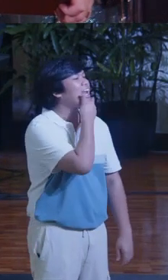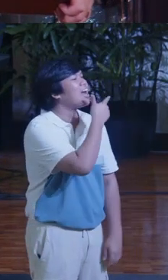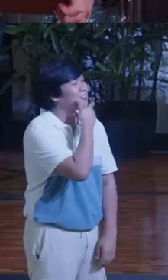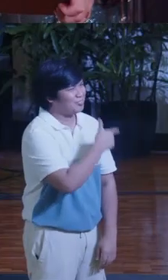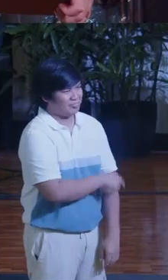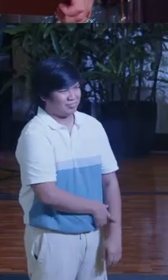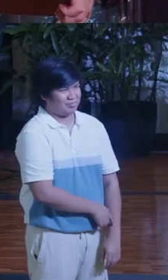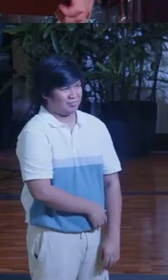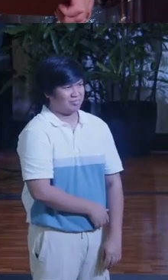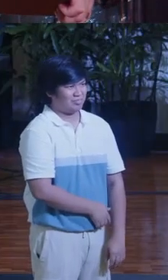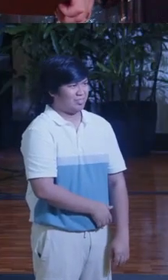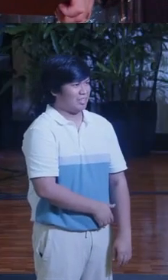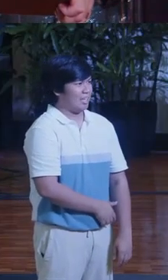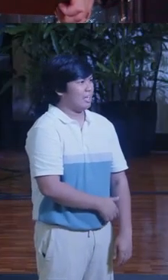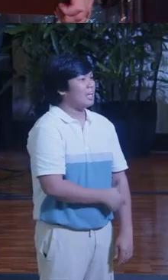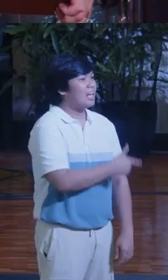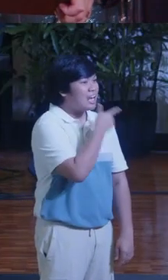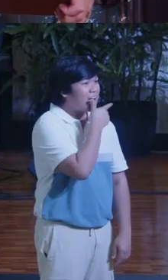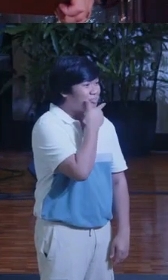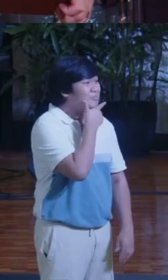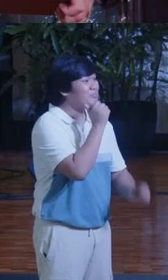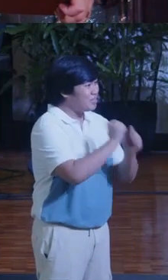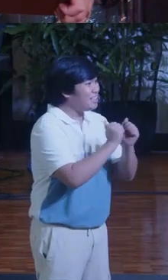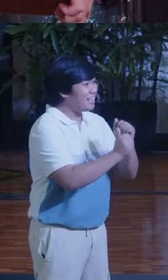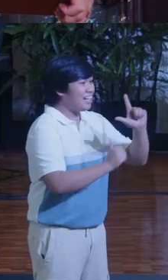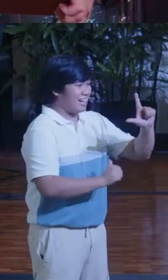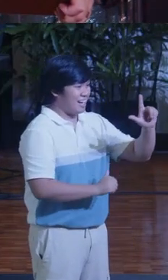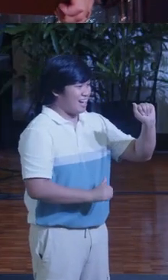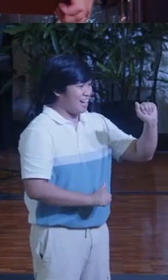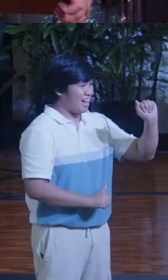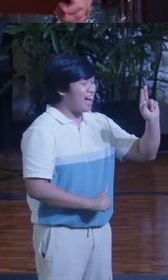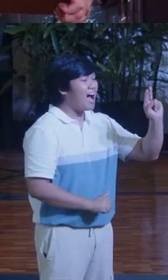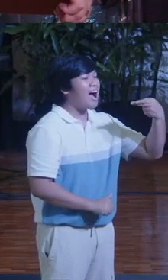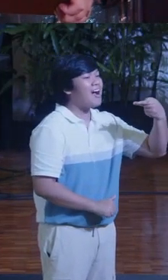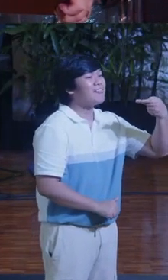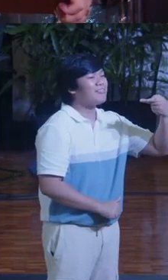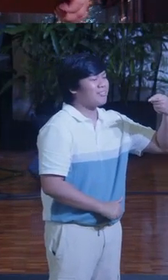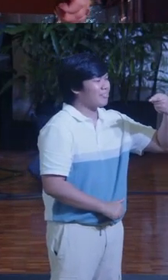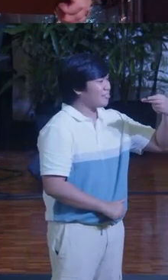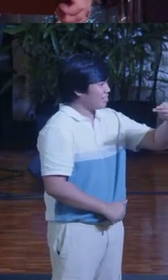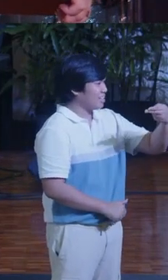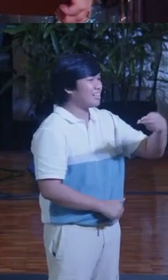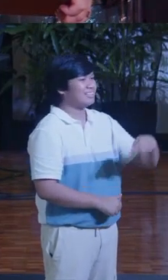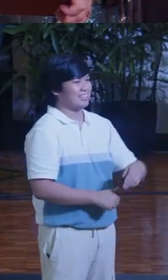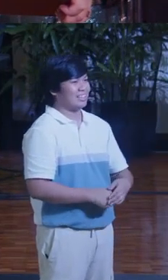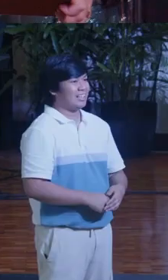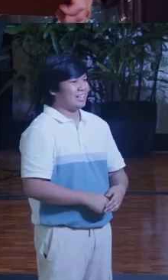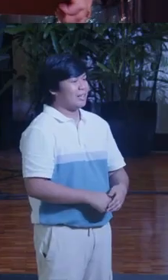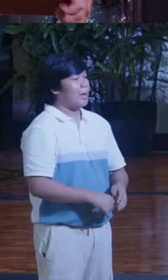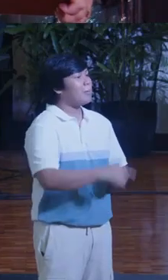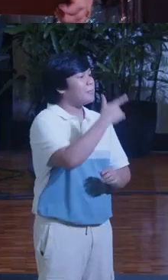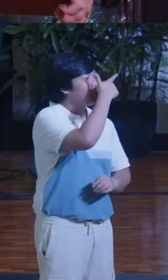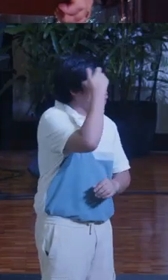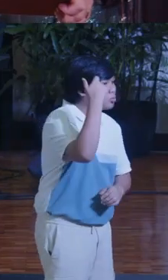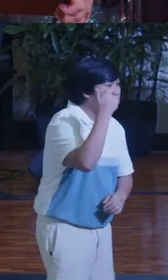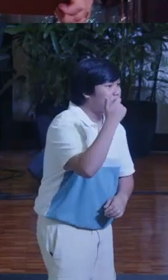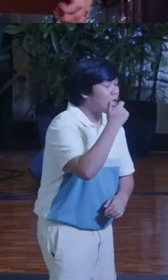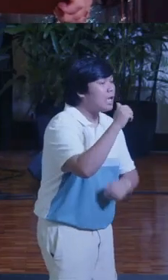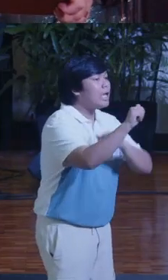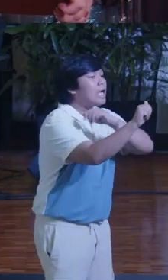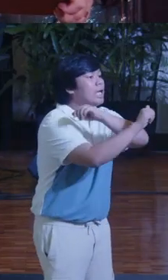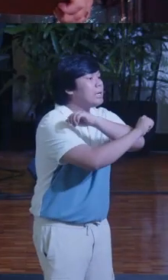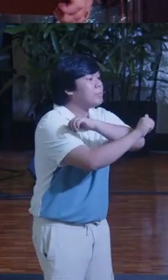Siguro tinawanan ka ng mga kaklase mo, di ba? Bakit laughter? Dahil tinawanan ni Abraham ang pangako ng